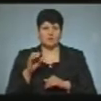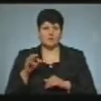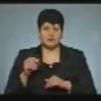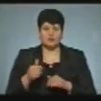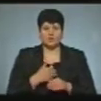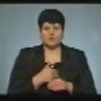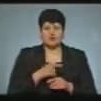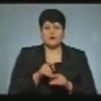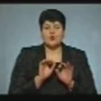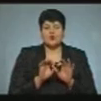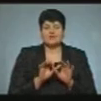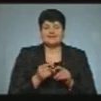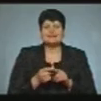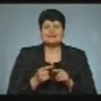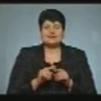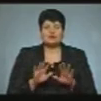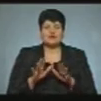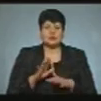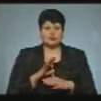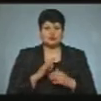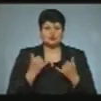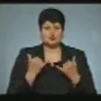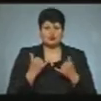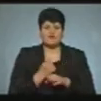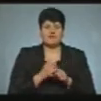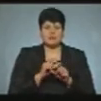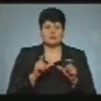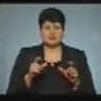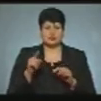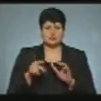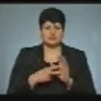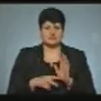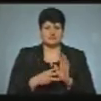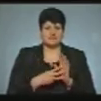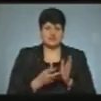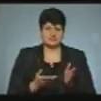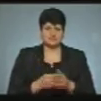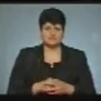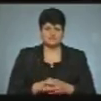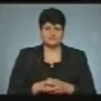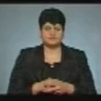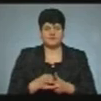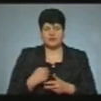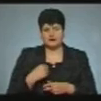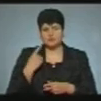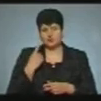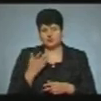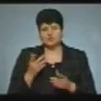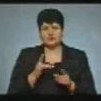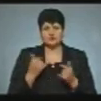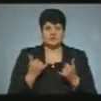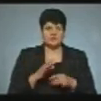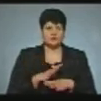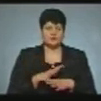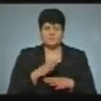схоже, що ви охарактеризували ті події, які відбулися сьогодні в аптеці номер 78. Ну, я думаю, що сьогодні дуже